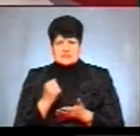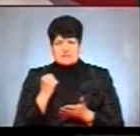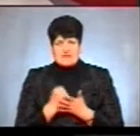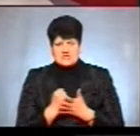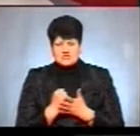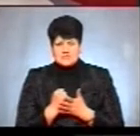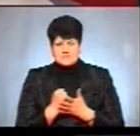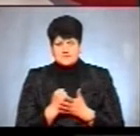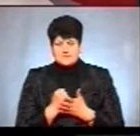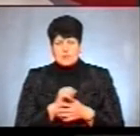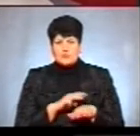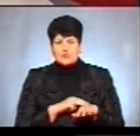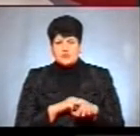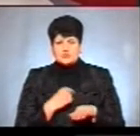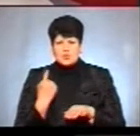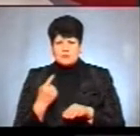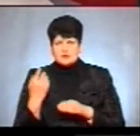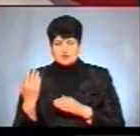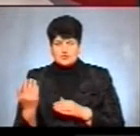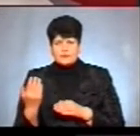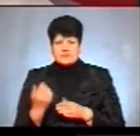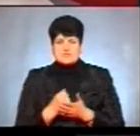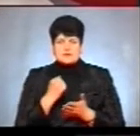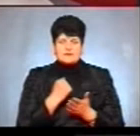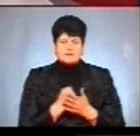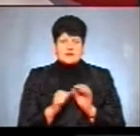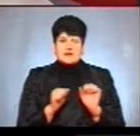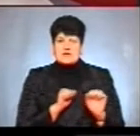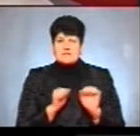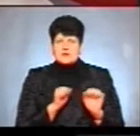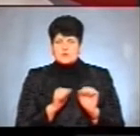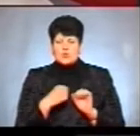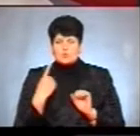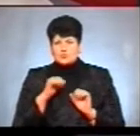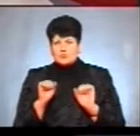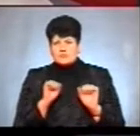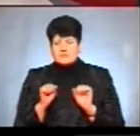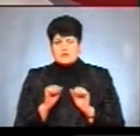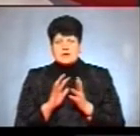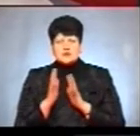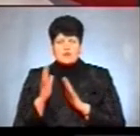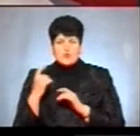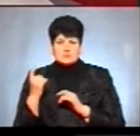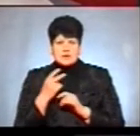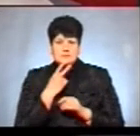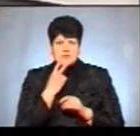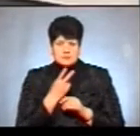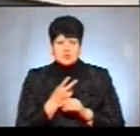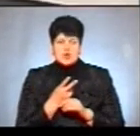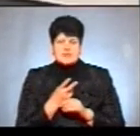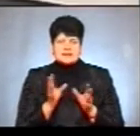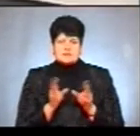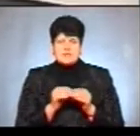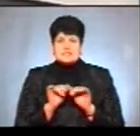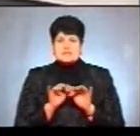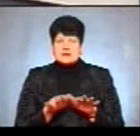і поліцією обласною, і затверджений керівництвом обласного управління лісового господарства, який передбачає спільні заходи, і в